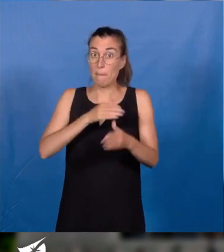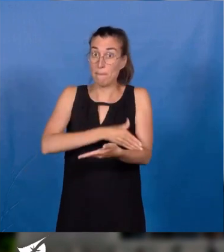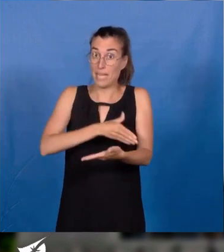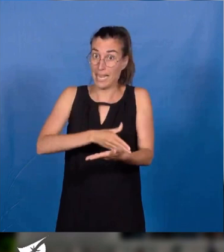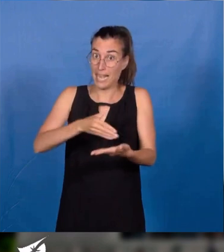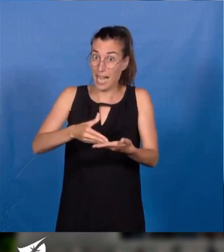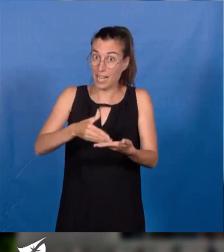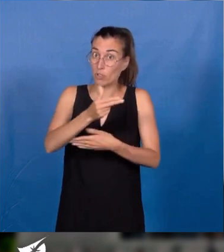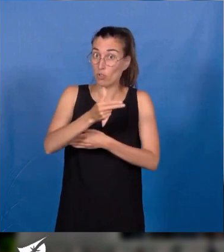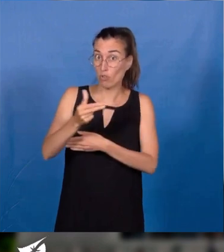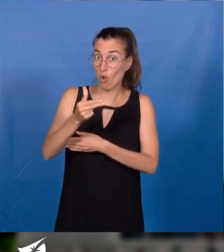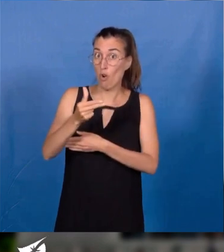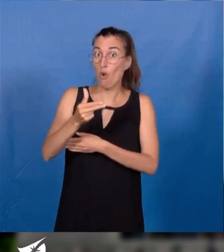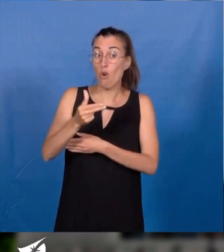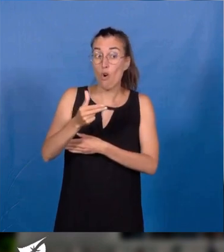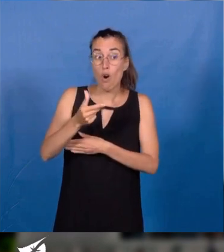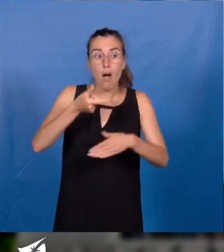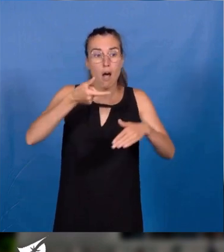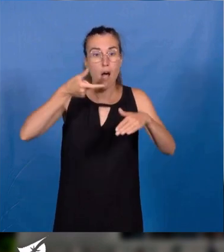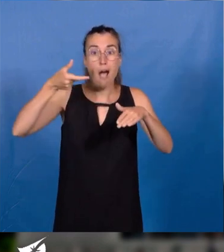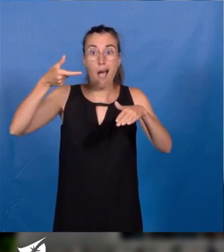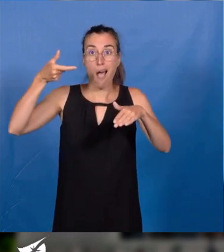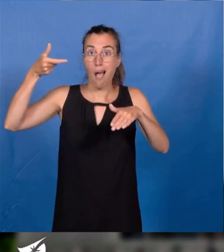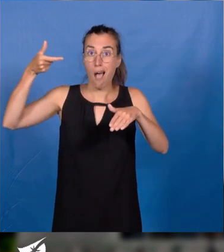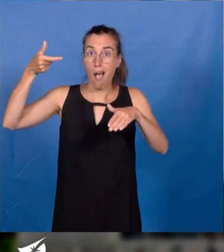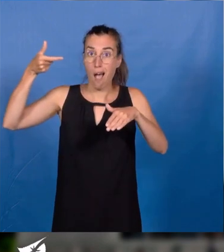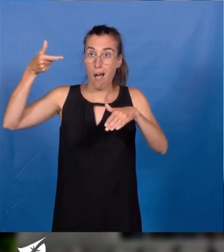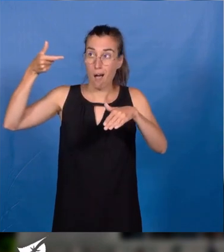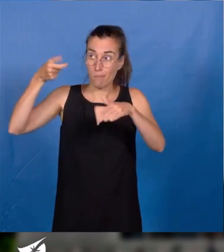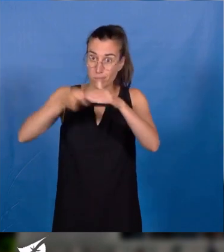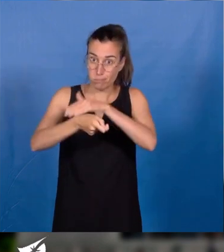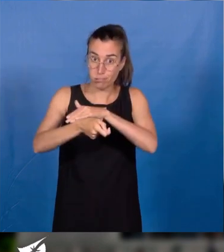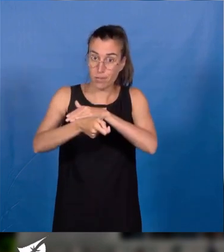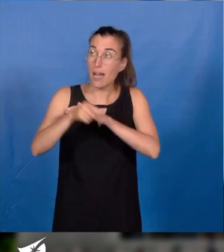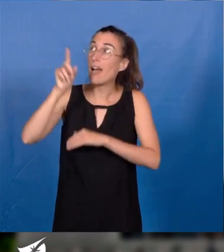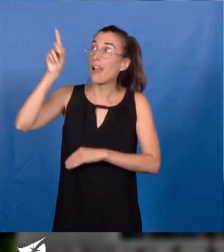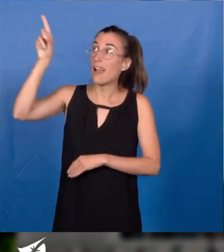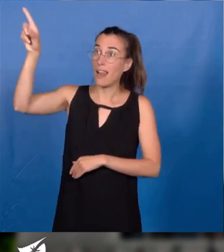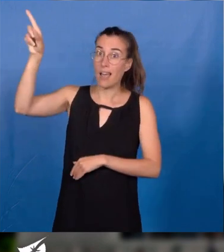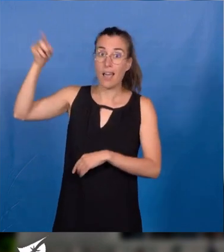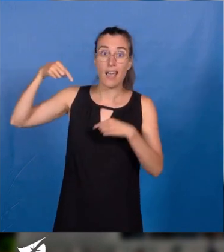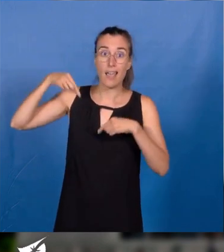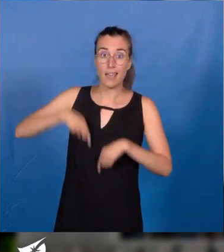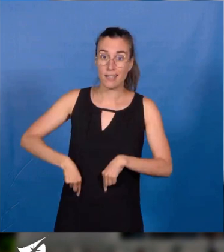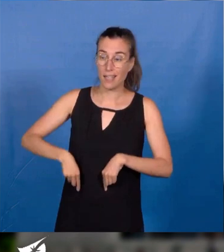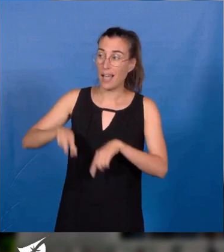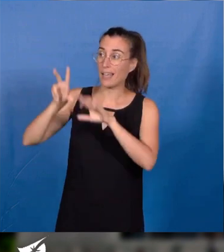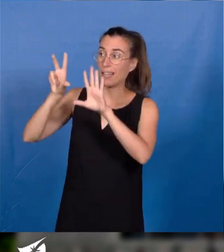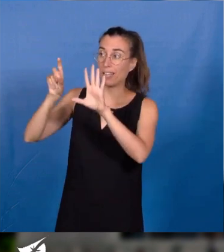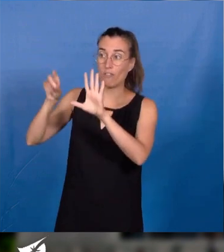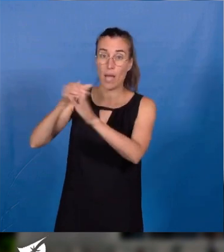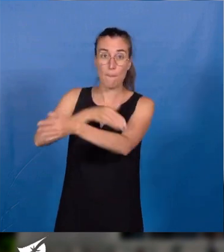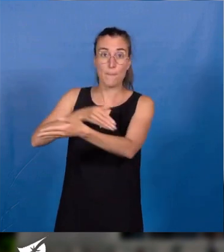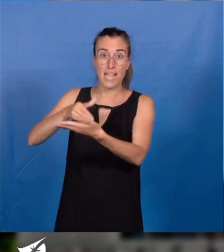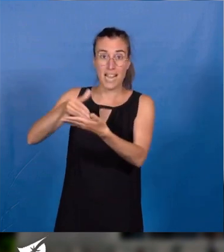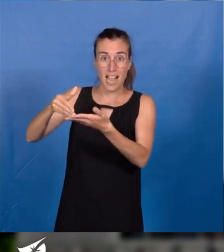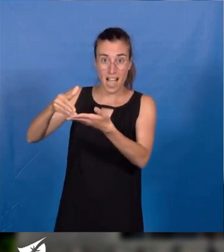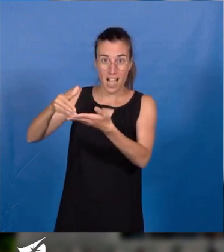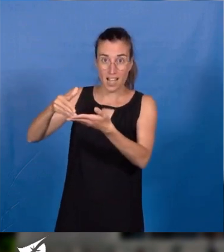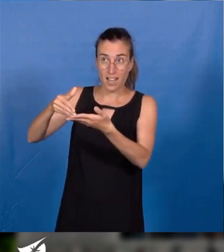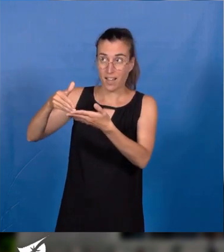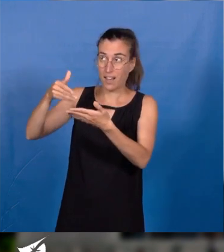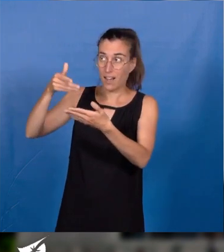en 2019, l'État a perçu 80 milliards de prélèvements liés au logement. C'est donc que